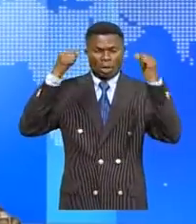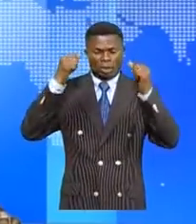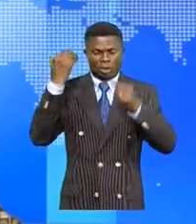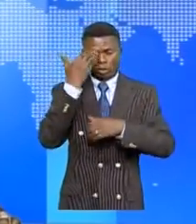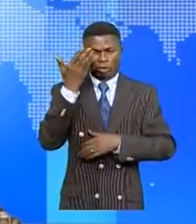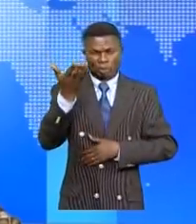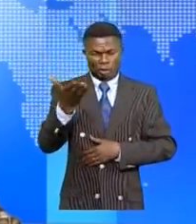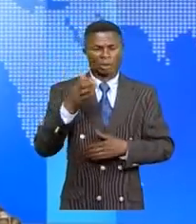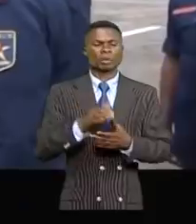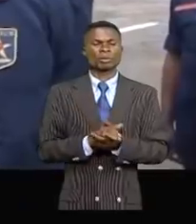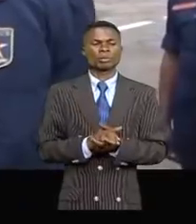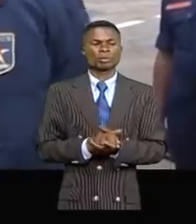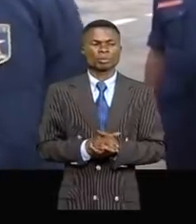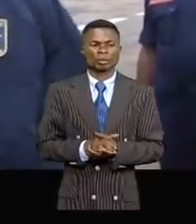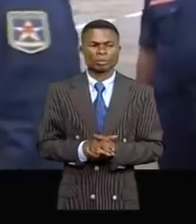Odilon Kayuma.